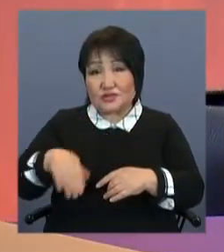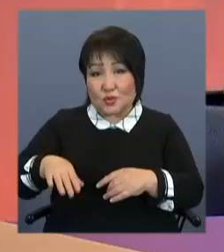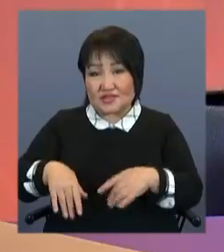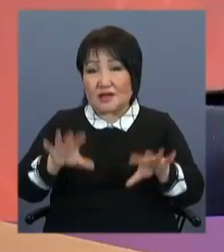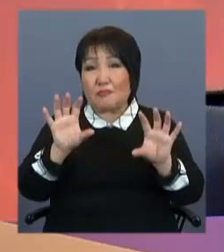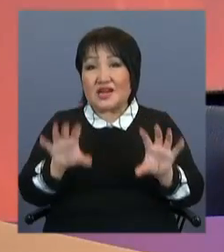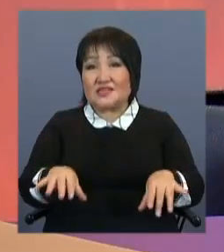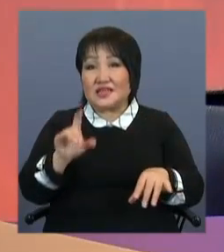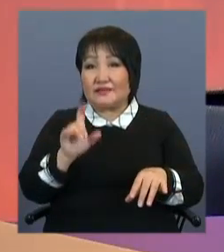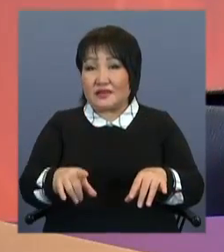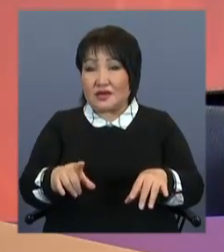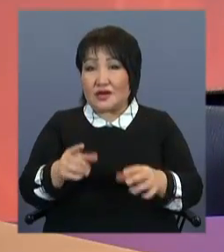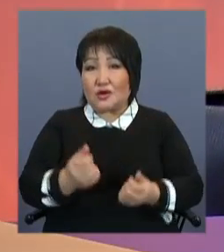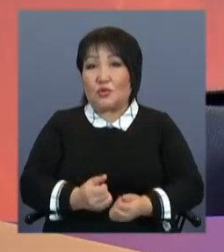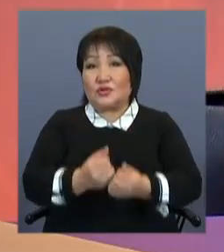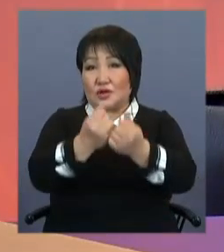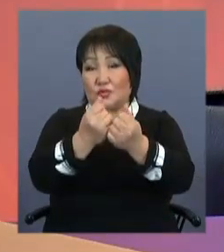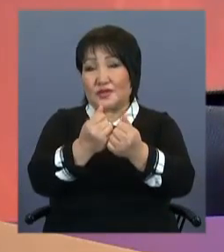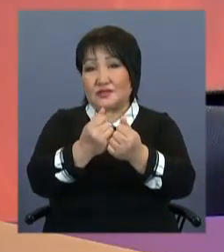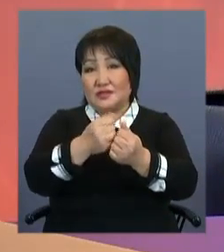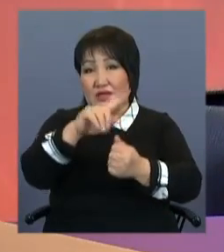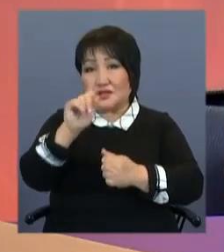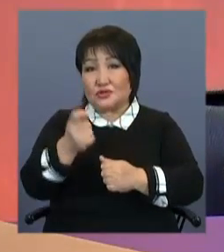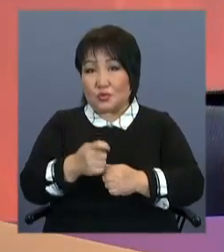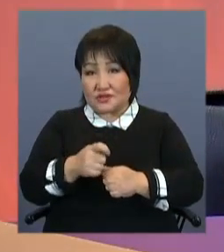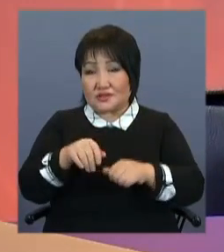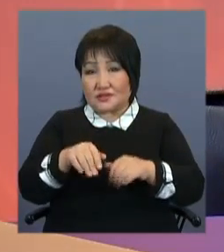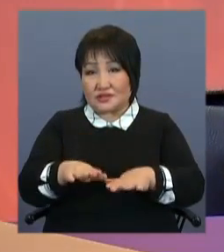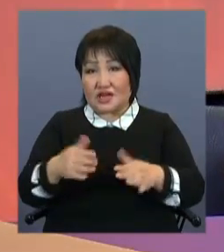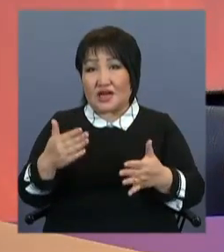президенттің қолдауымен, соғысының шешімімен жаңадан құрылған